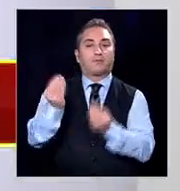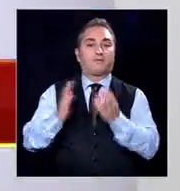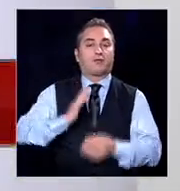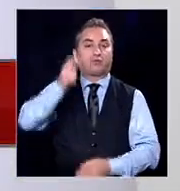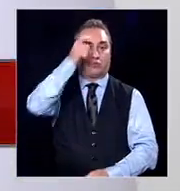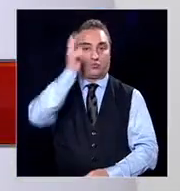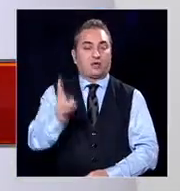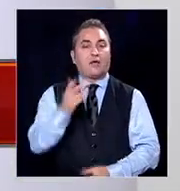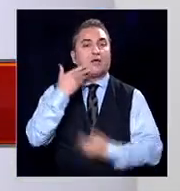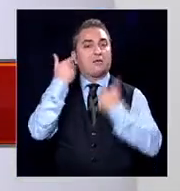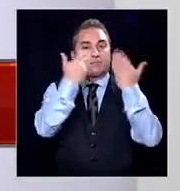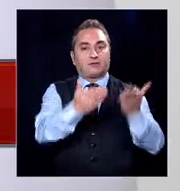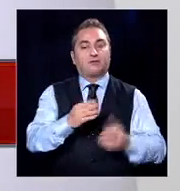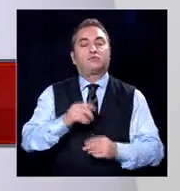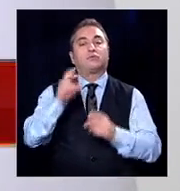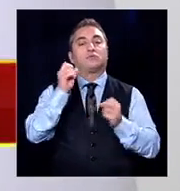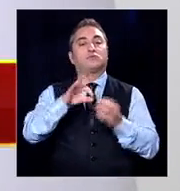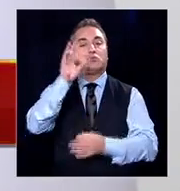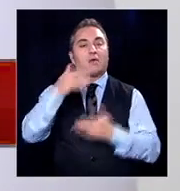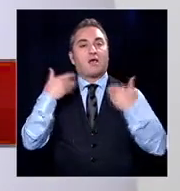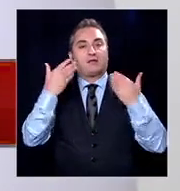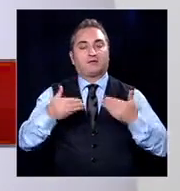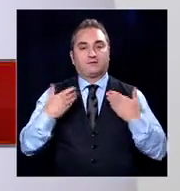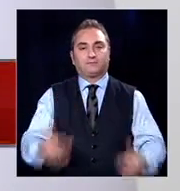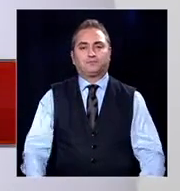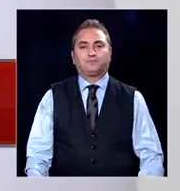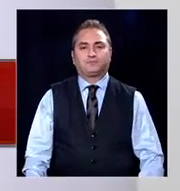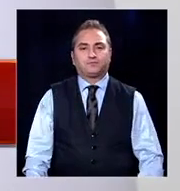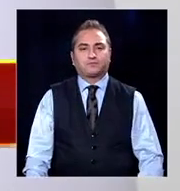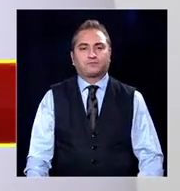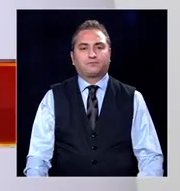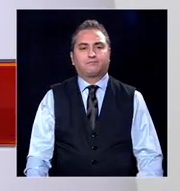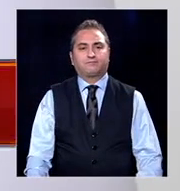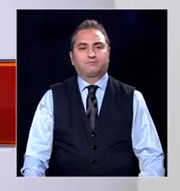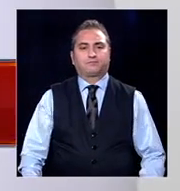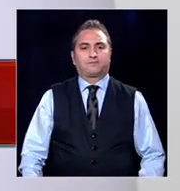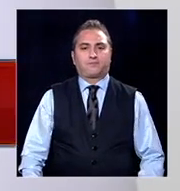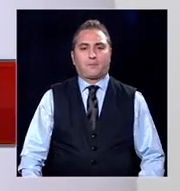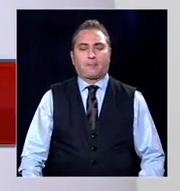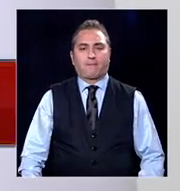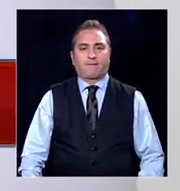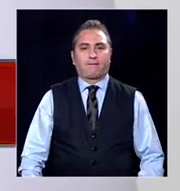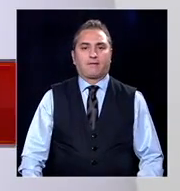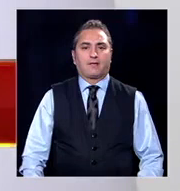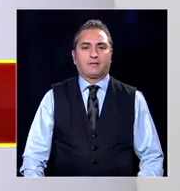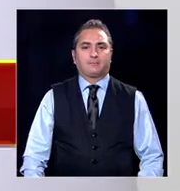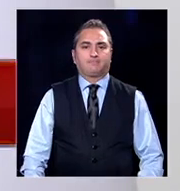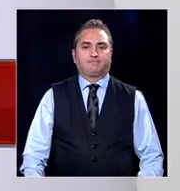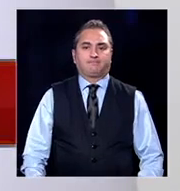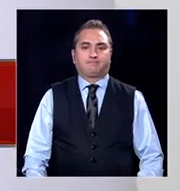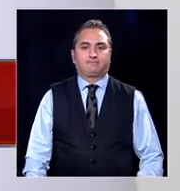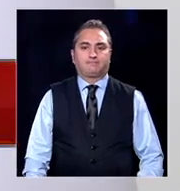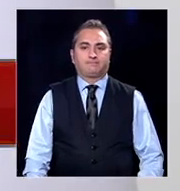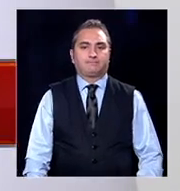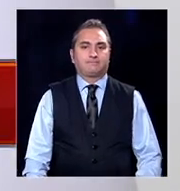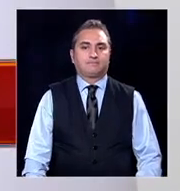anlattı. Mutasyonun görüldüğü ülkelere ilişkin bazı seyahat önlemleri ve bu ülkelerden gelenler için